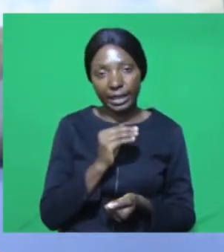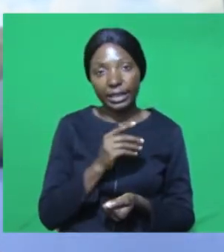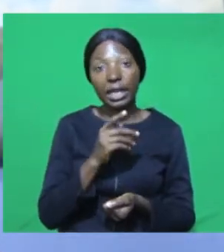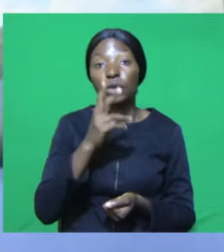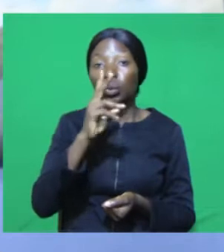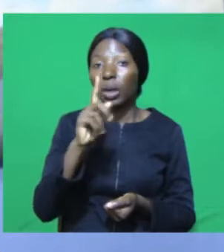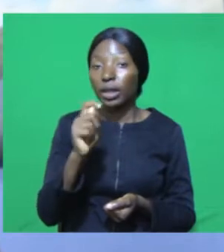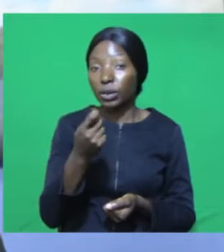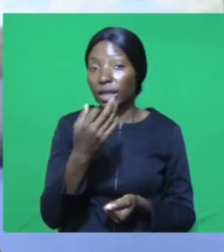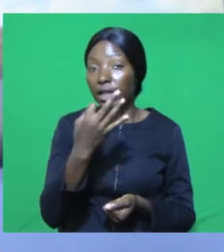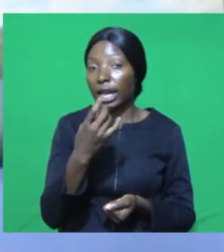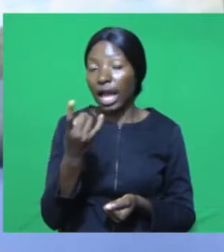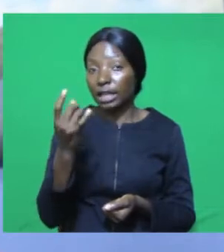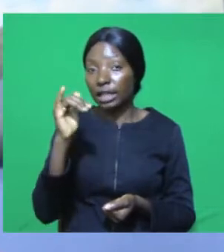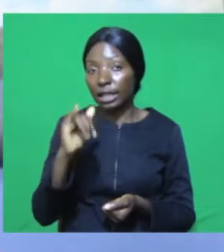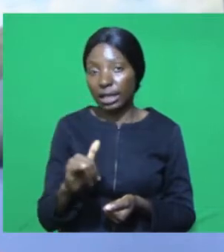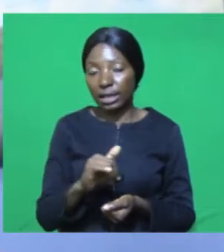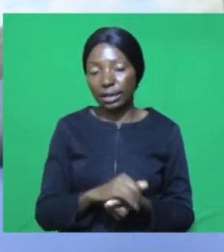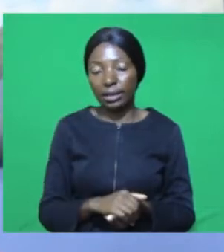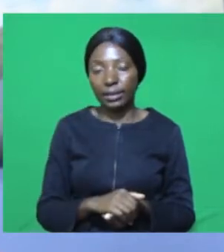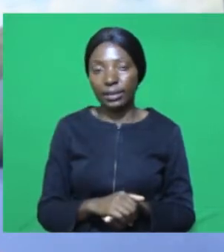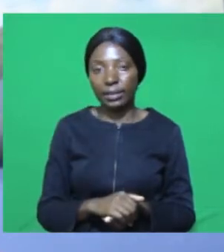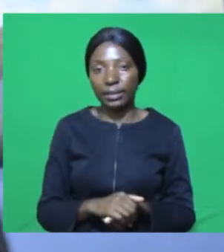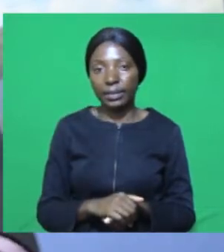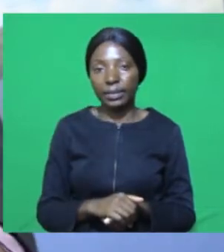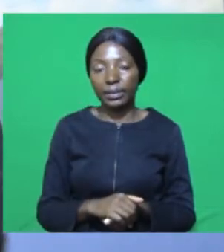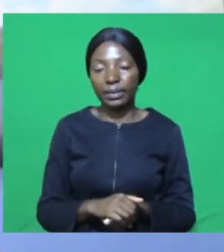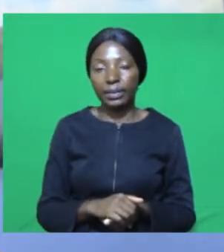period ye 2300 years.